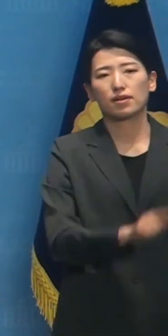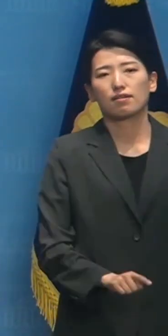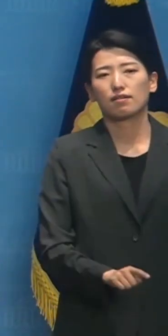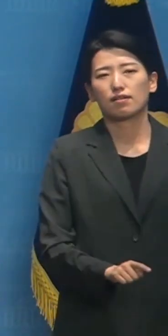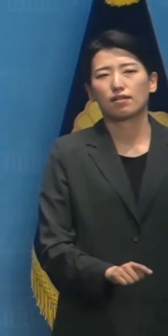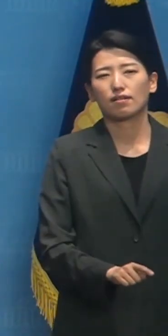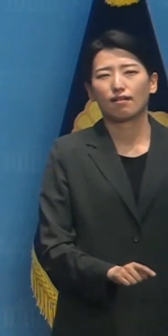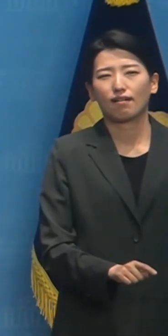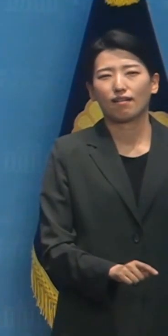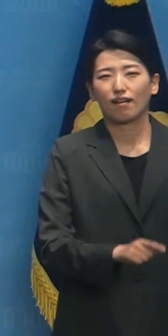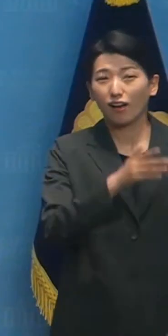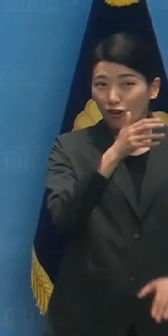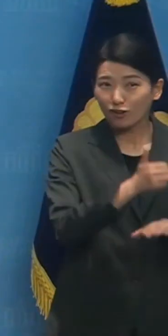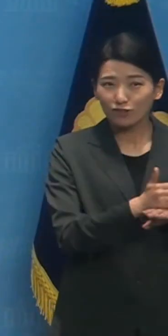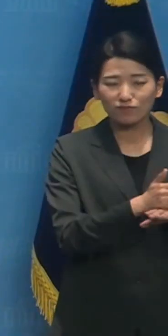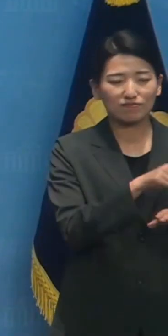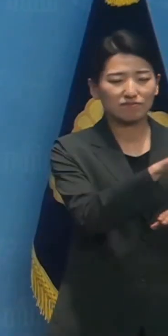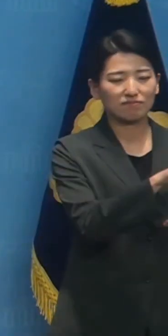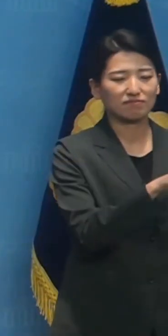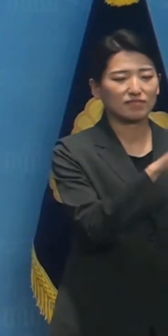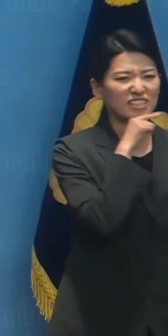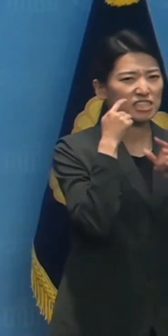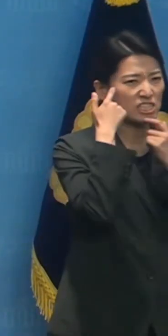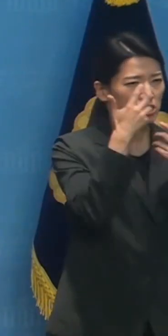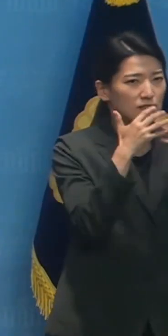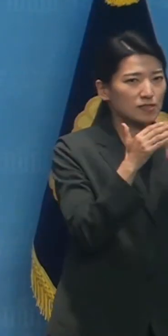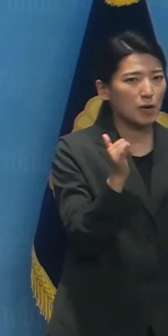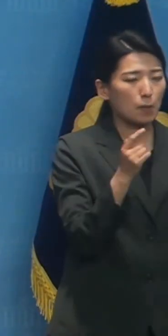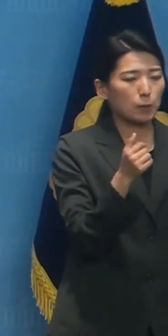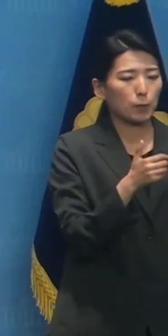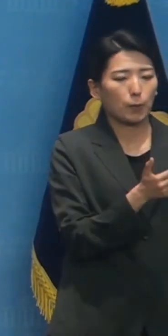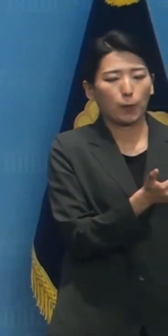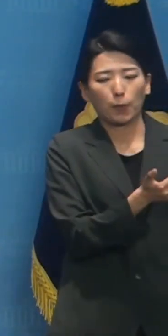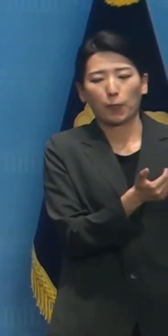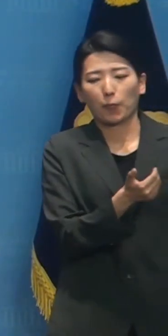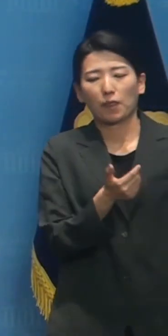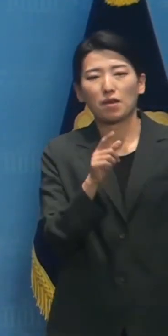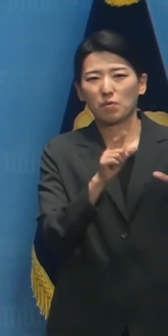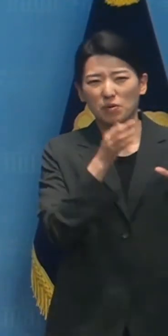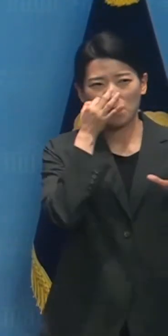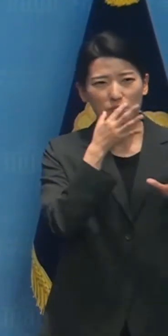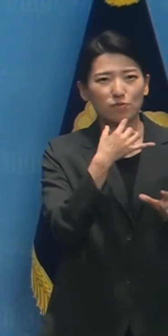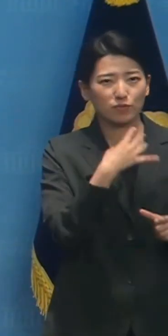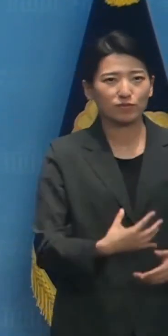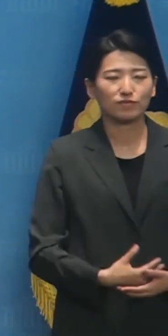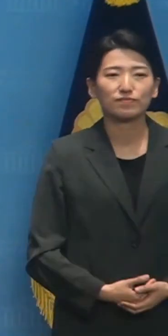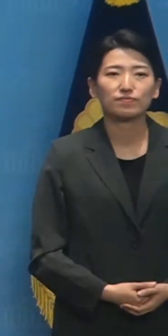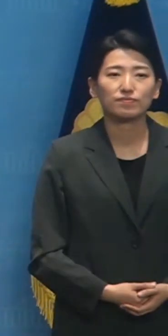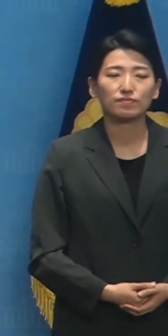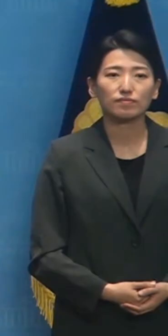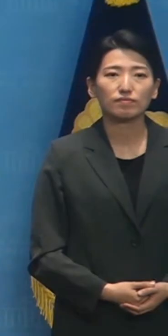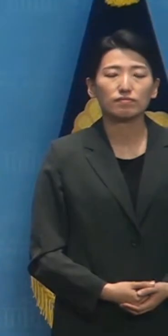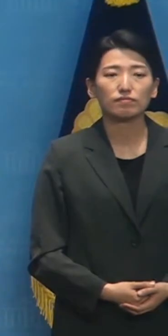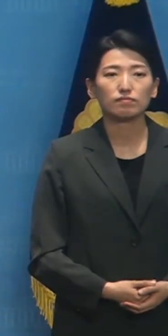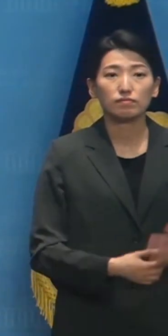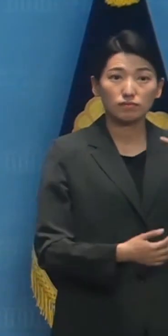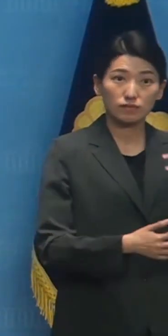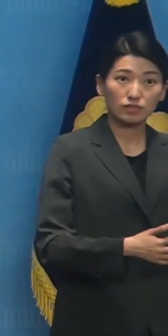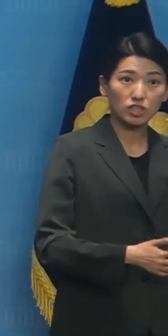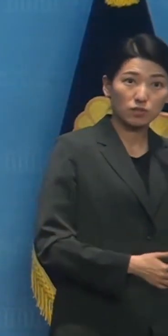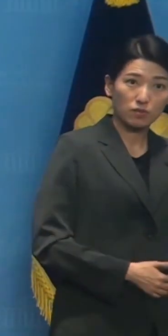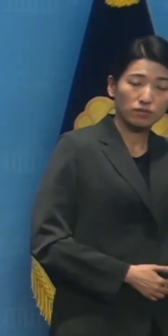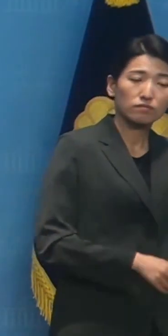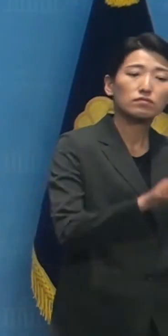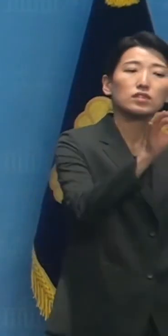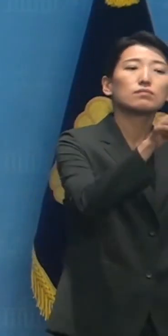위한 교묘한 수사에 불과합니다. 올 5월 11일 정광훈 측이 김 후보는 광화문 세력